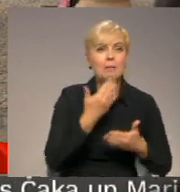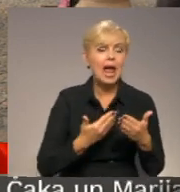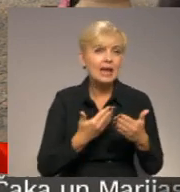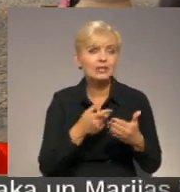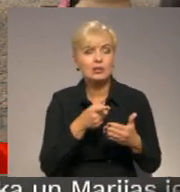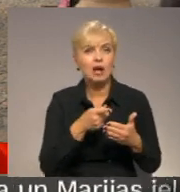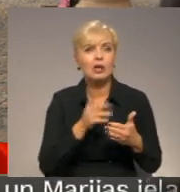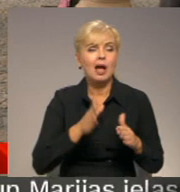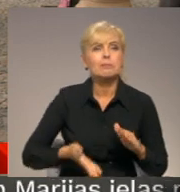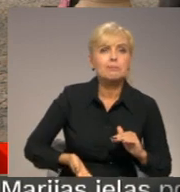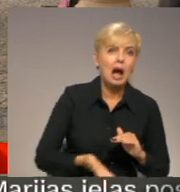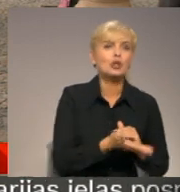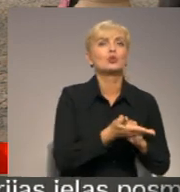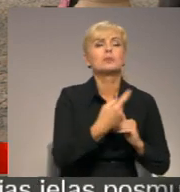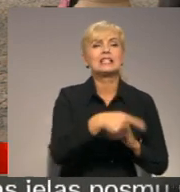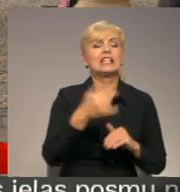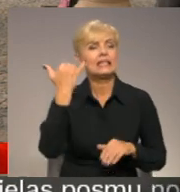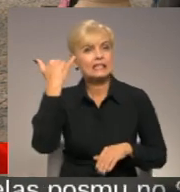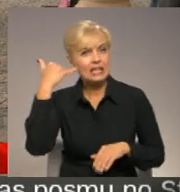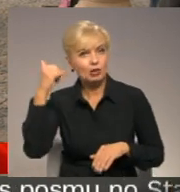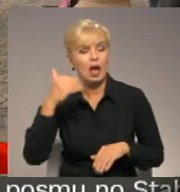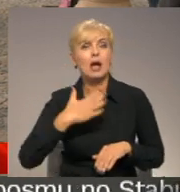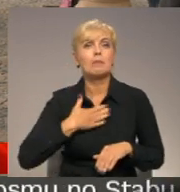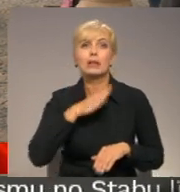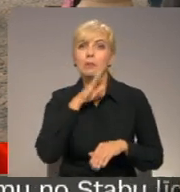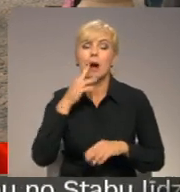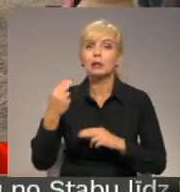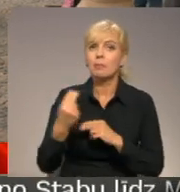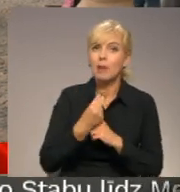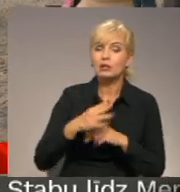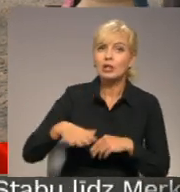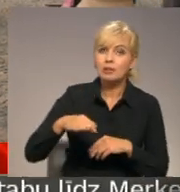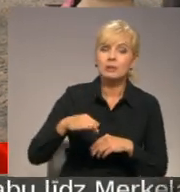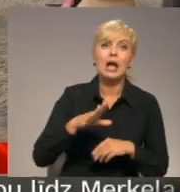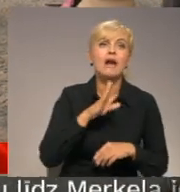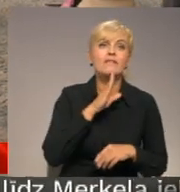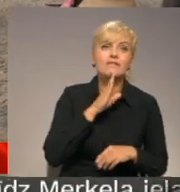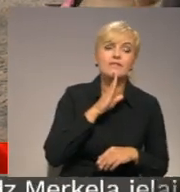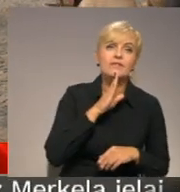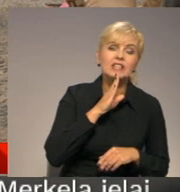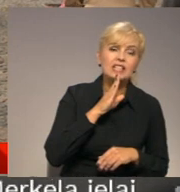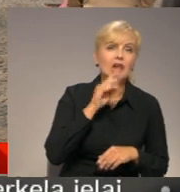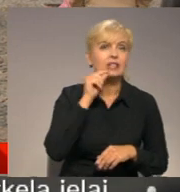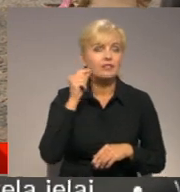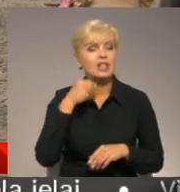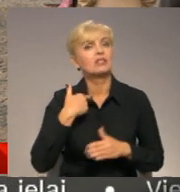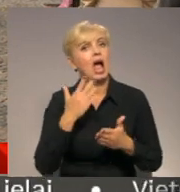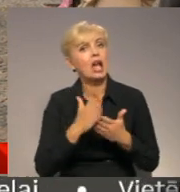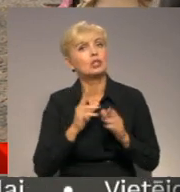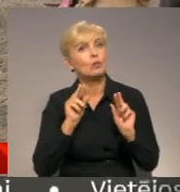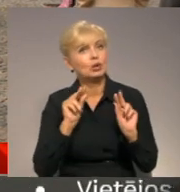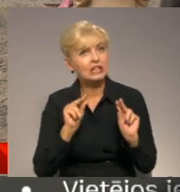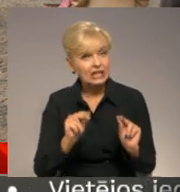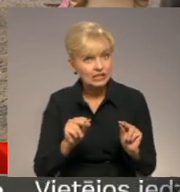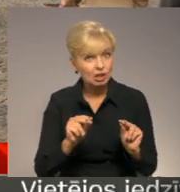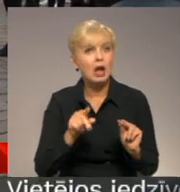tepiķa pastumt tādas citas idejas. Un man māte ir mācījus, ģimene ir vīrietis un sieviete, un es arī esmu ticīgs cilvēks, un es arī